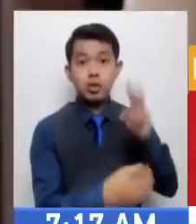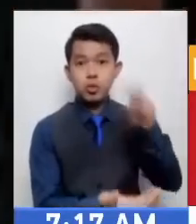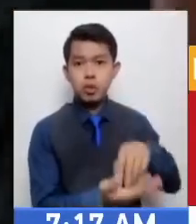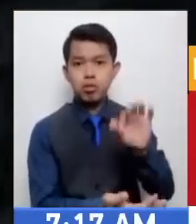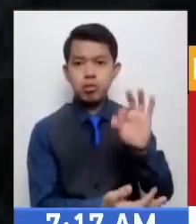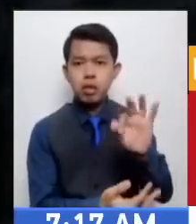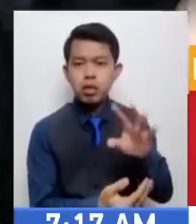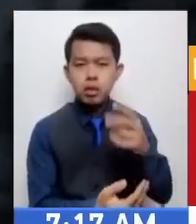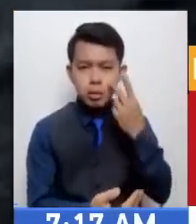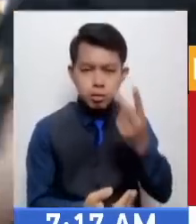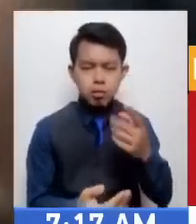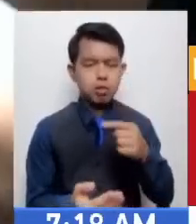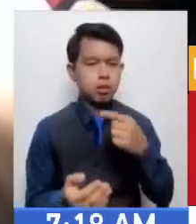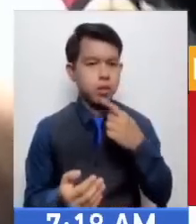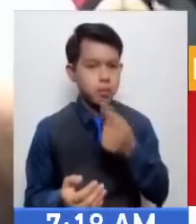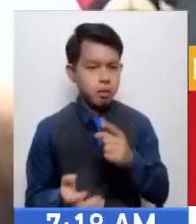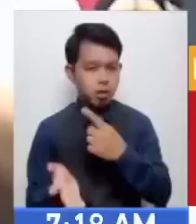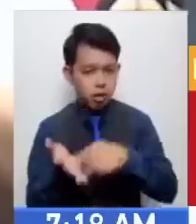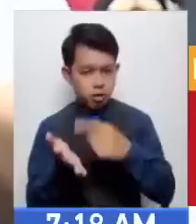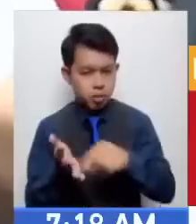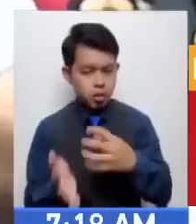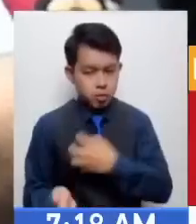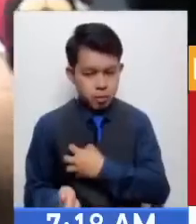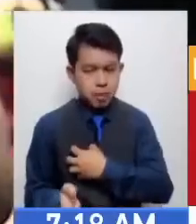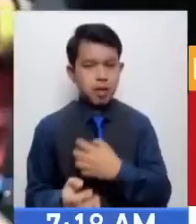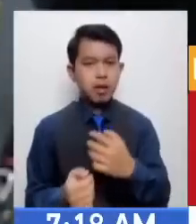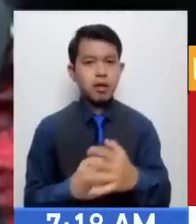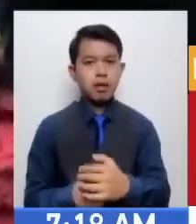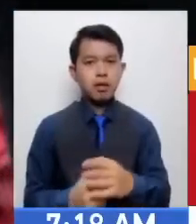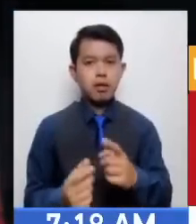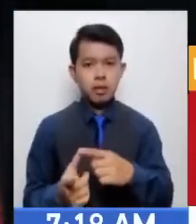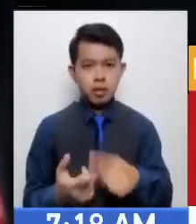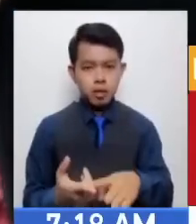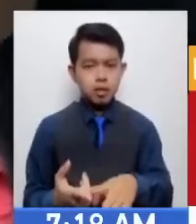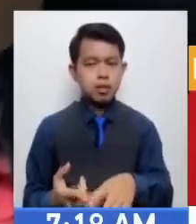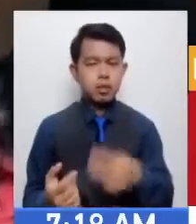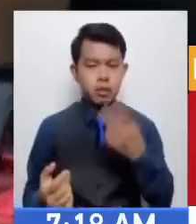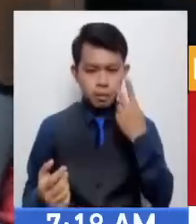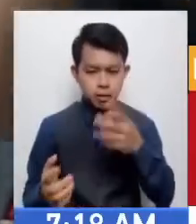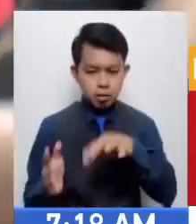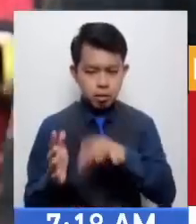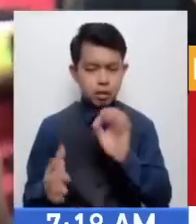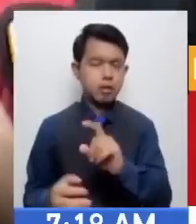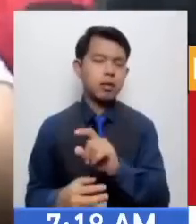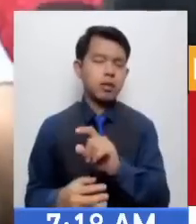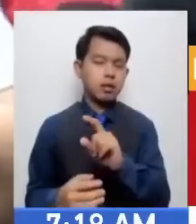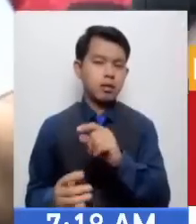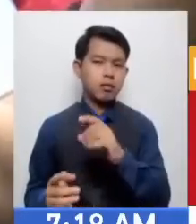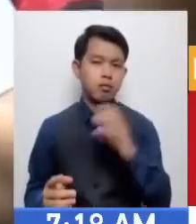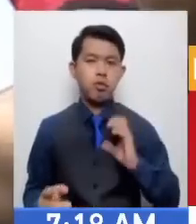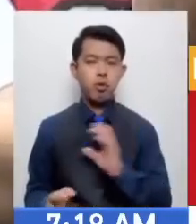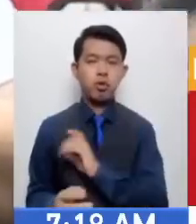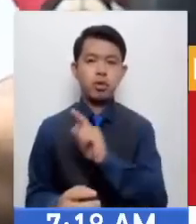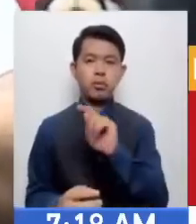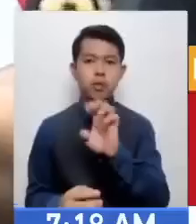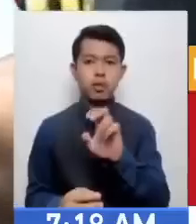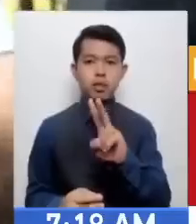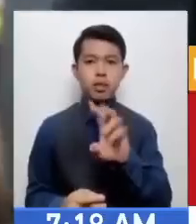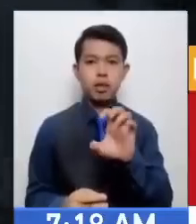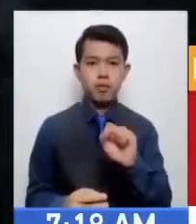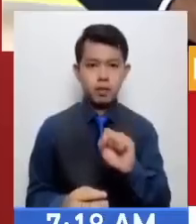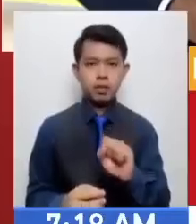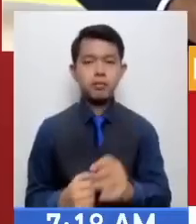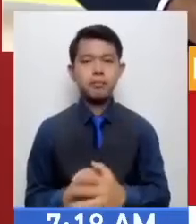at na-clear na po si Congressman Teve. So sa Digamo case po ay wala pa po. Yung mga nahuli,